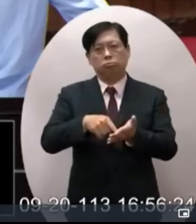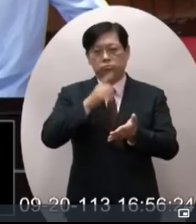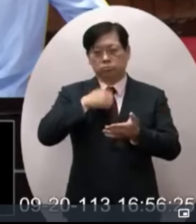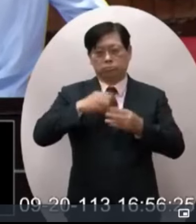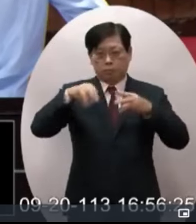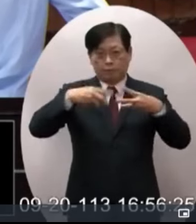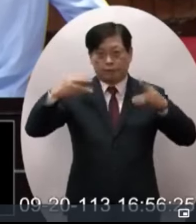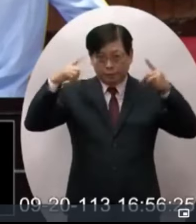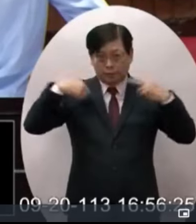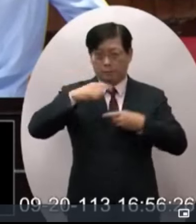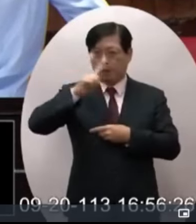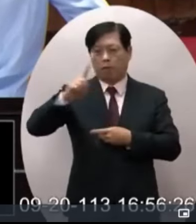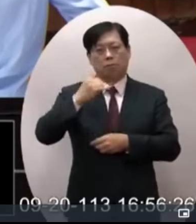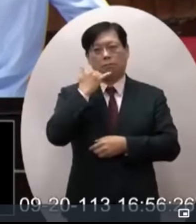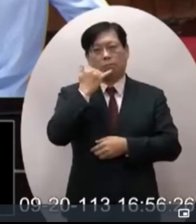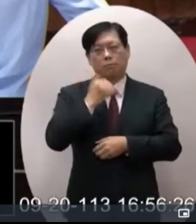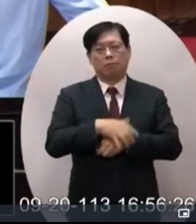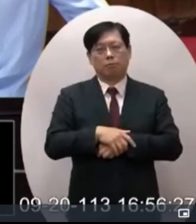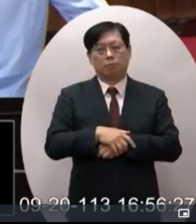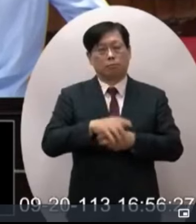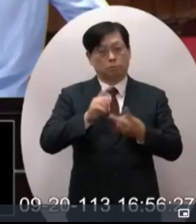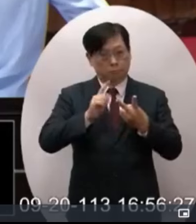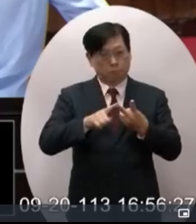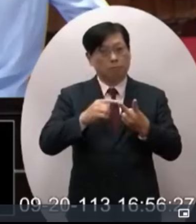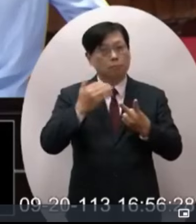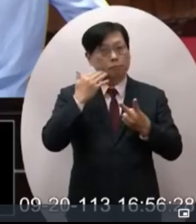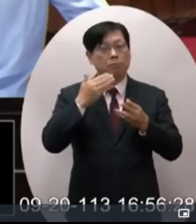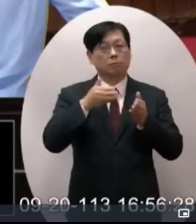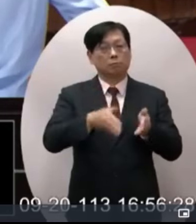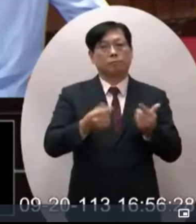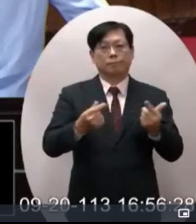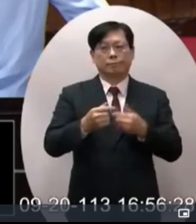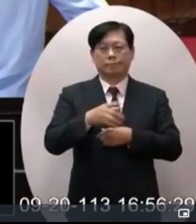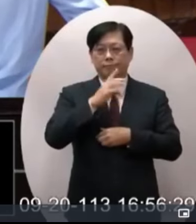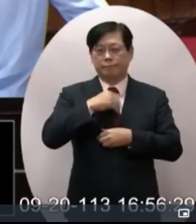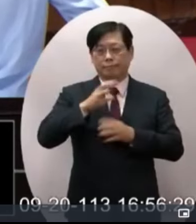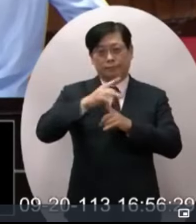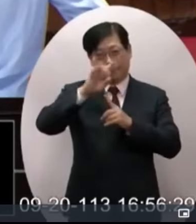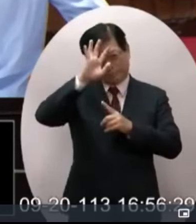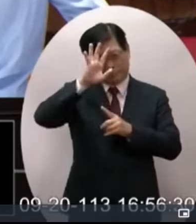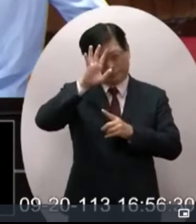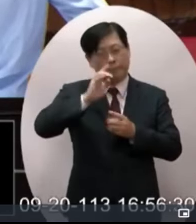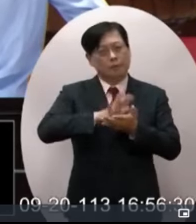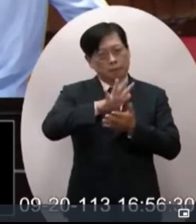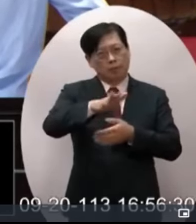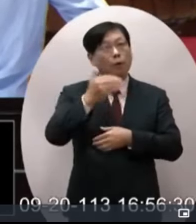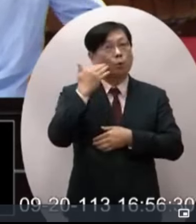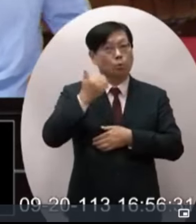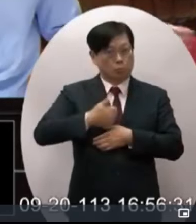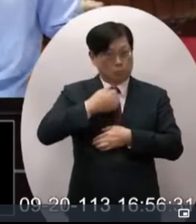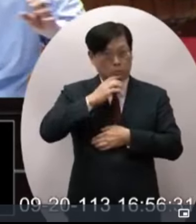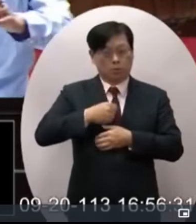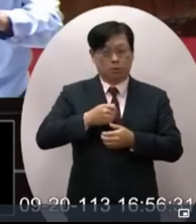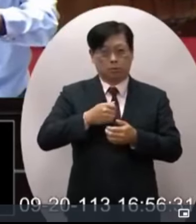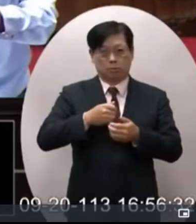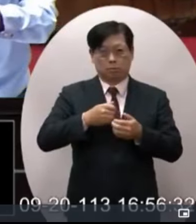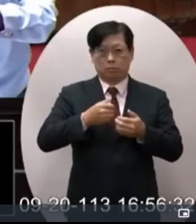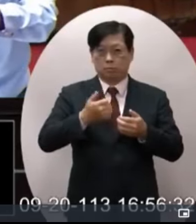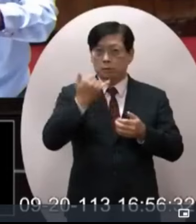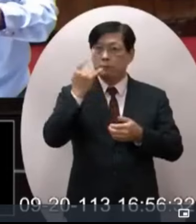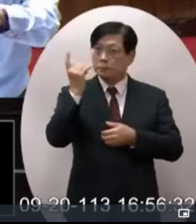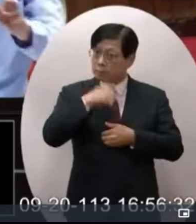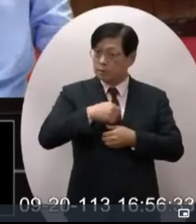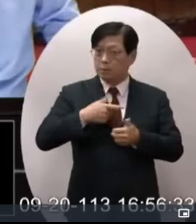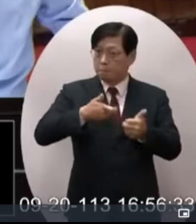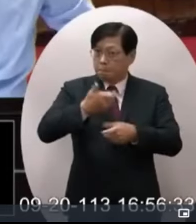常上诉。那么还有针对一些比如说金帐，那么未来他在执行上是不是可以